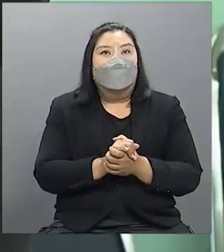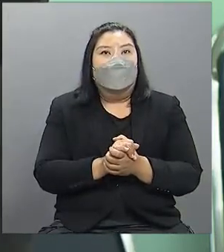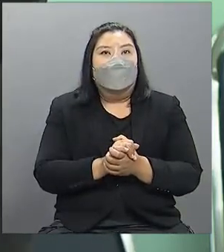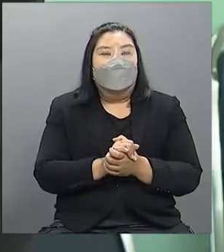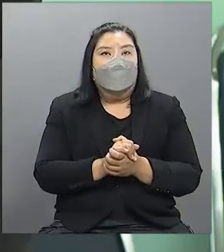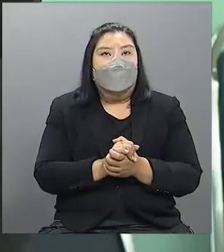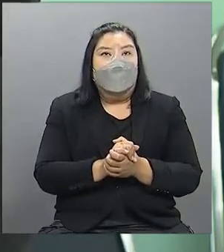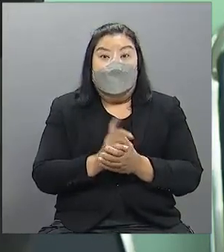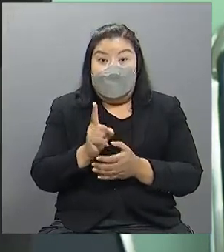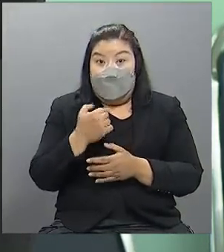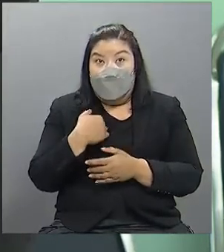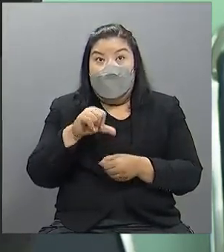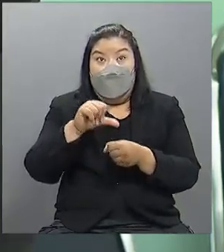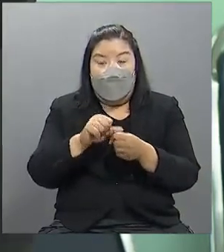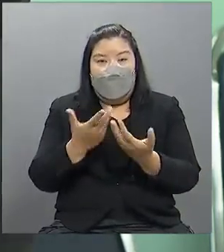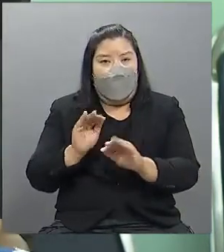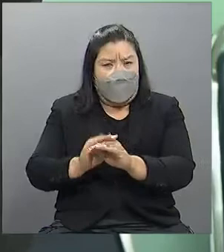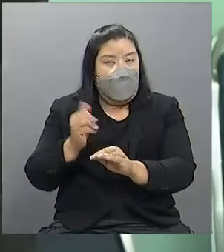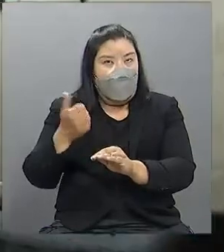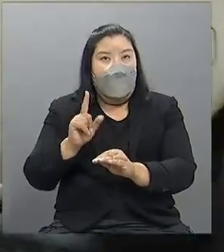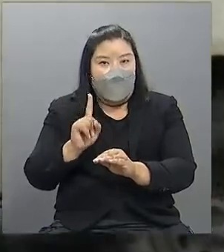ารถเก็บได้คือเราต้องระบายทิ้งไป